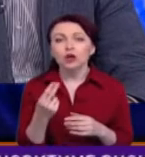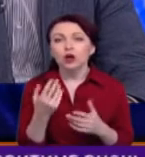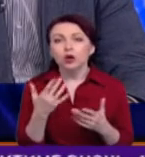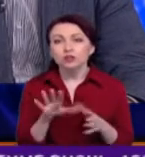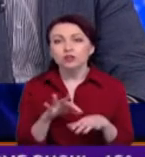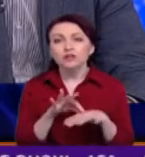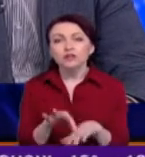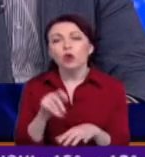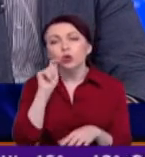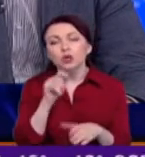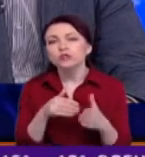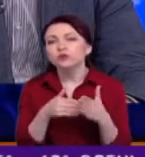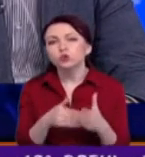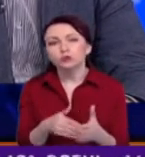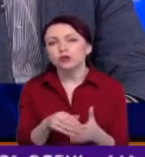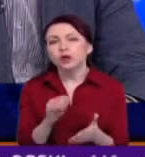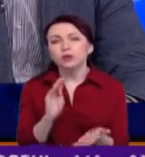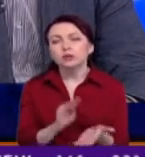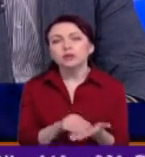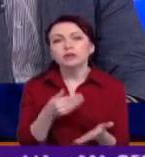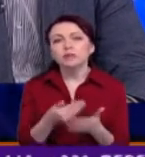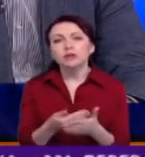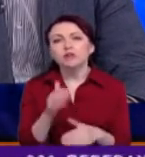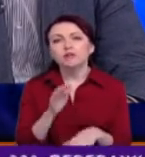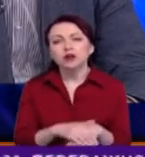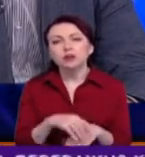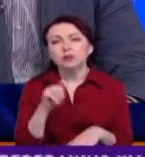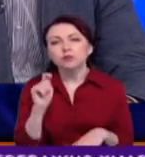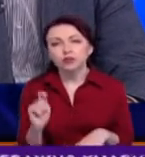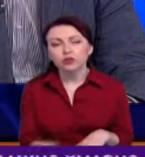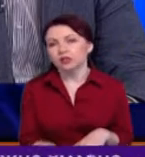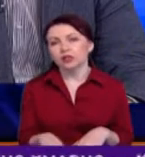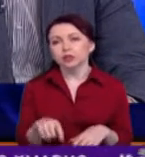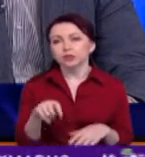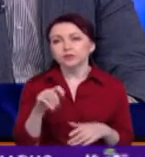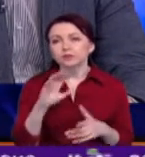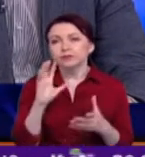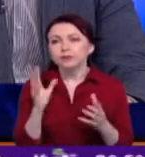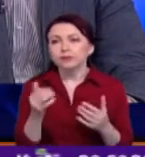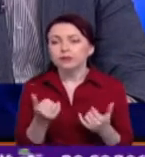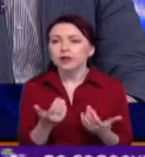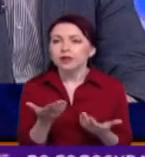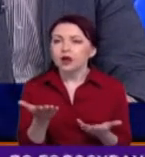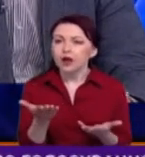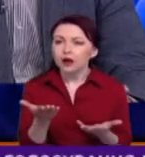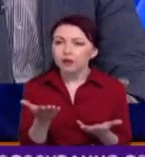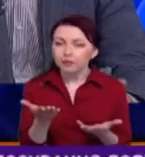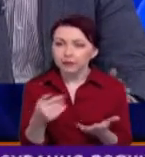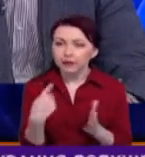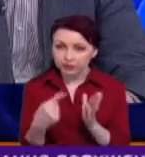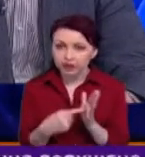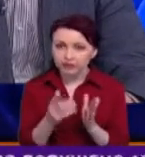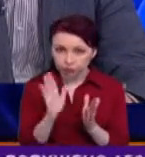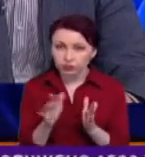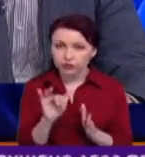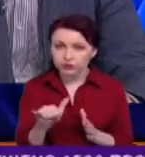в тупик. Поставила ее перед фактом войны, разрухи, экономического, как говорится, разорения. Сейчас пане необходимо... Костянтине, вы питание